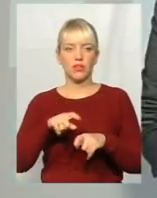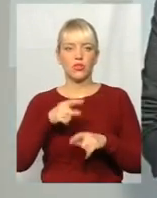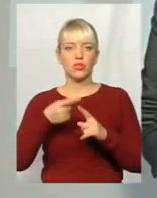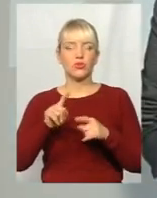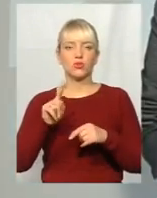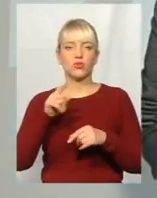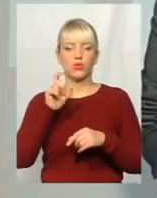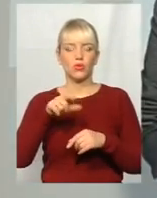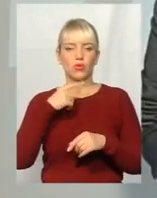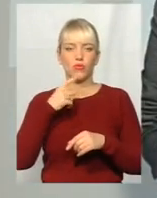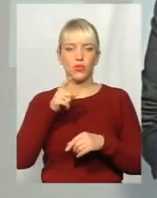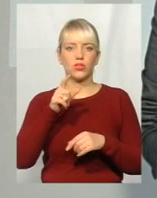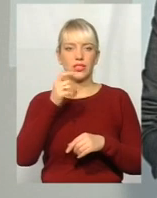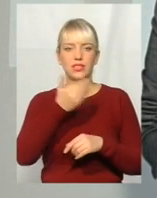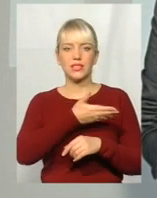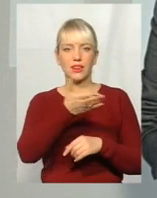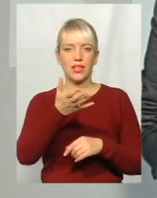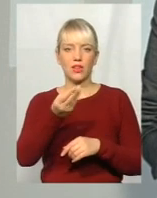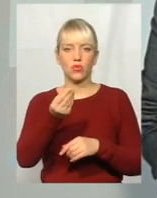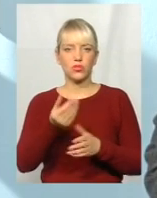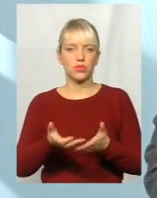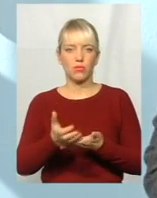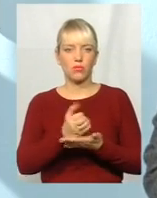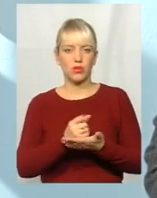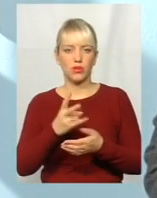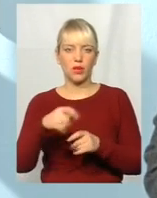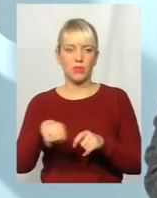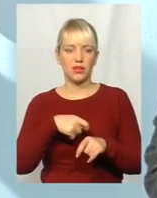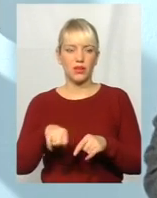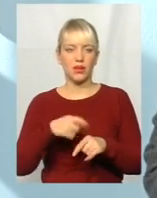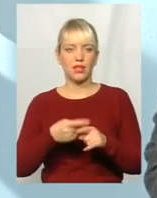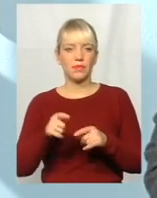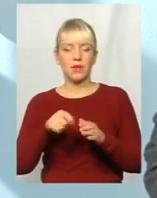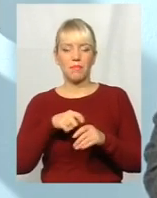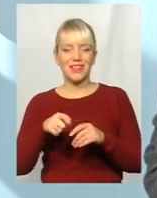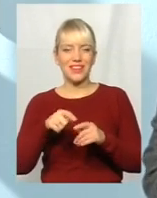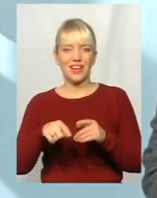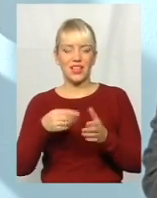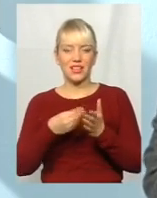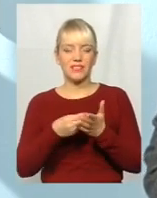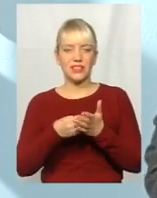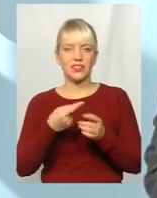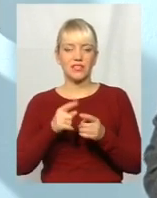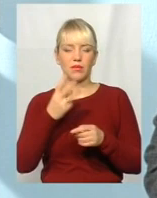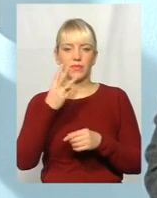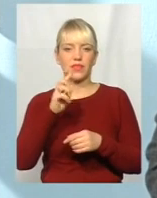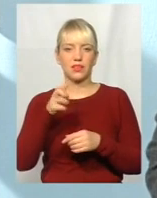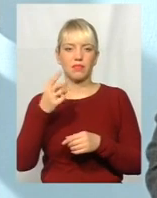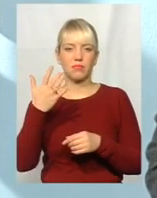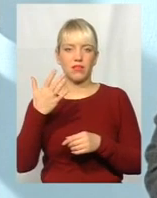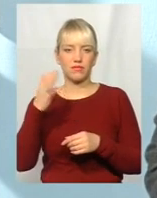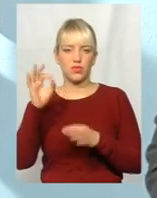говорять, що з них часом збирають гроші на матеріали, то на матеріали в цій структурі заложено 3-5%